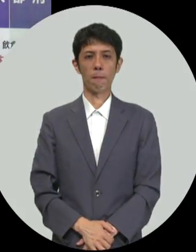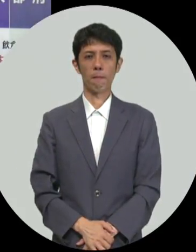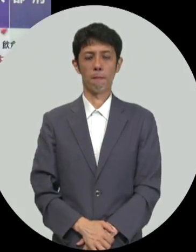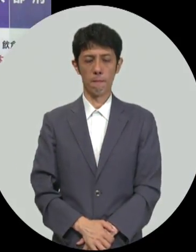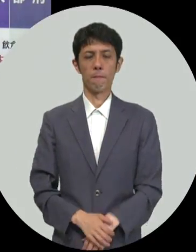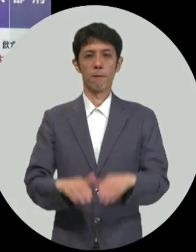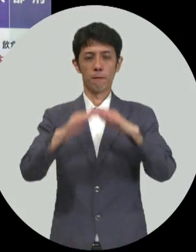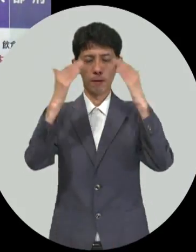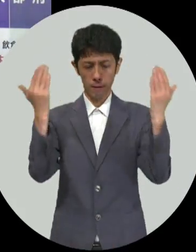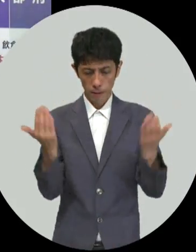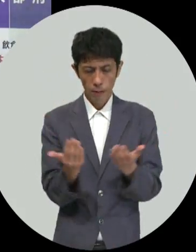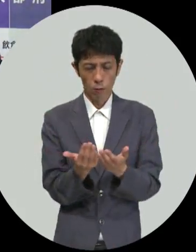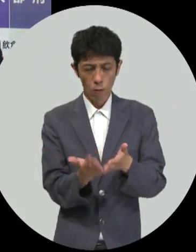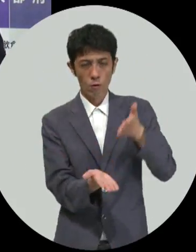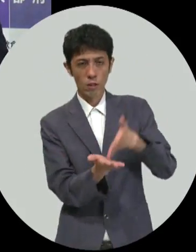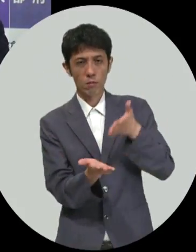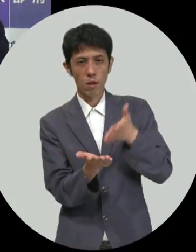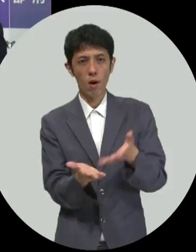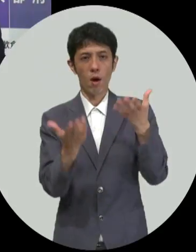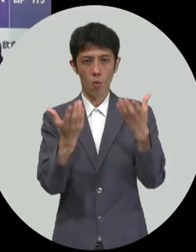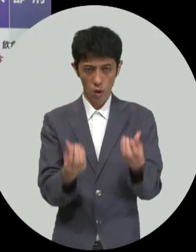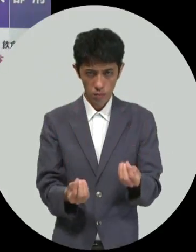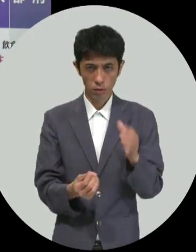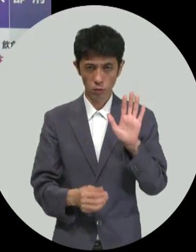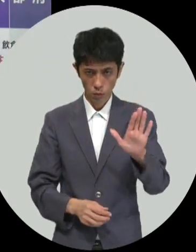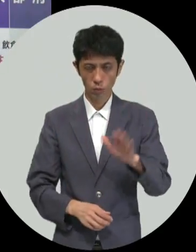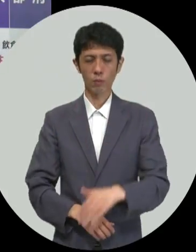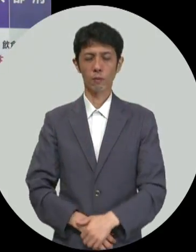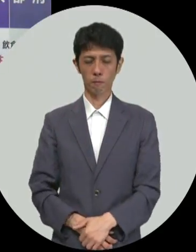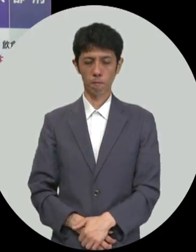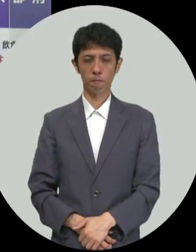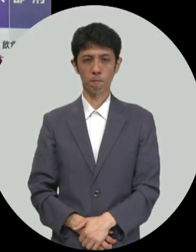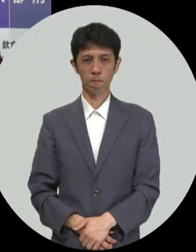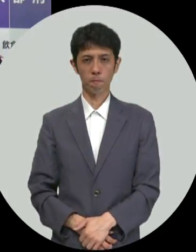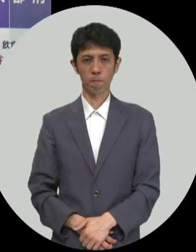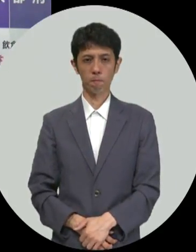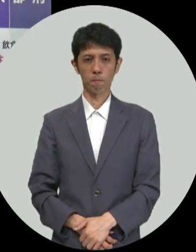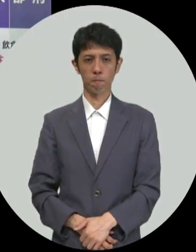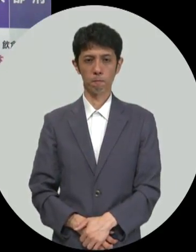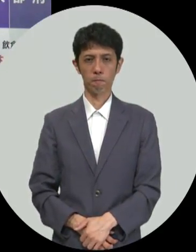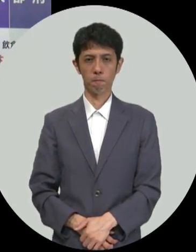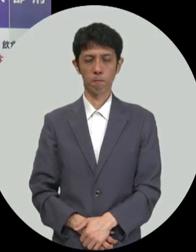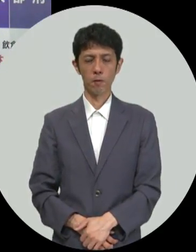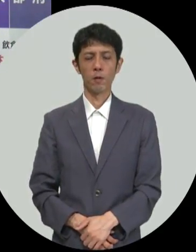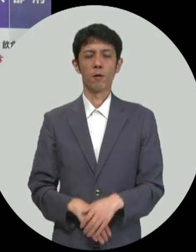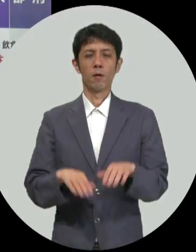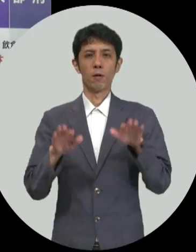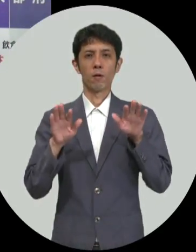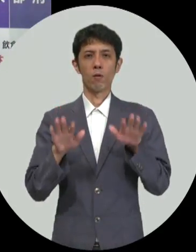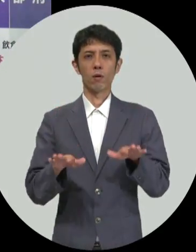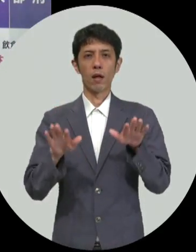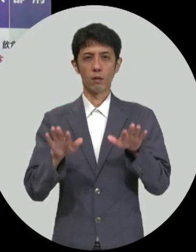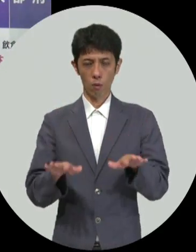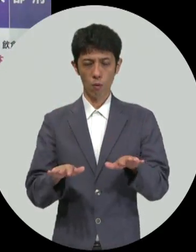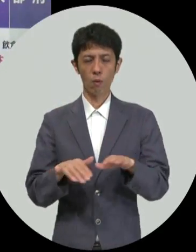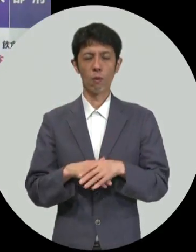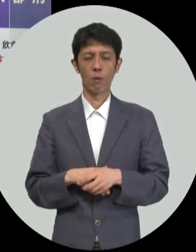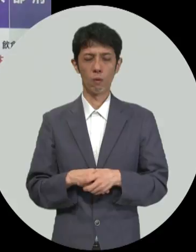全体の説明は以上でございますけれども、まずは申し上げたいのは、今回の、